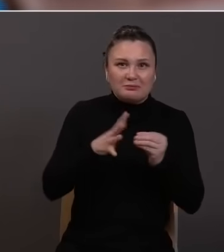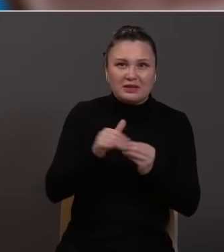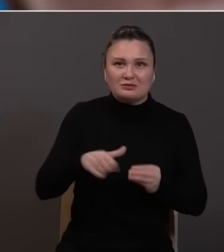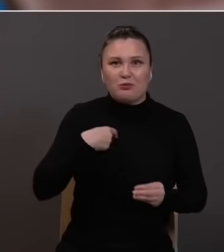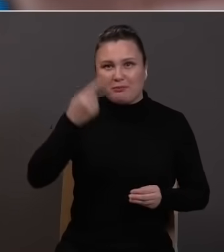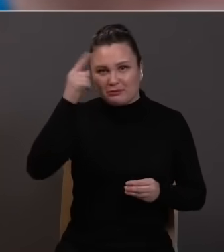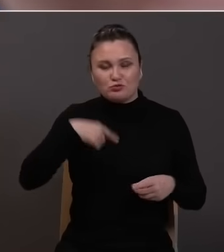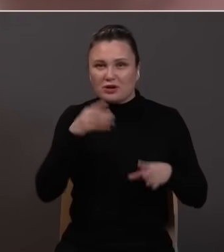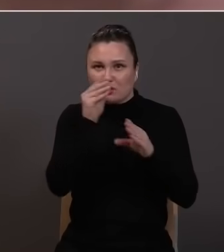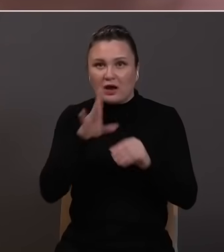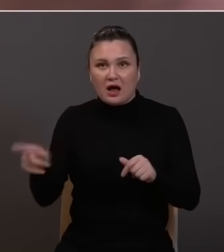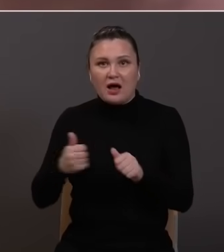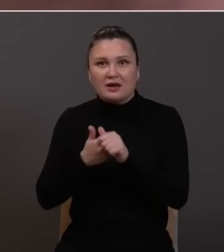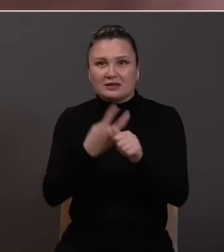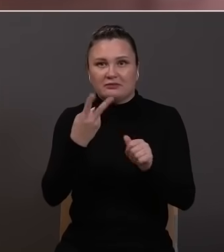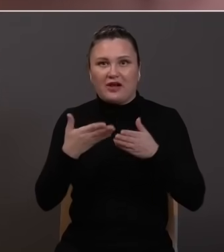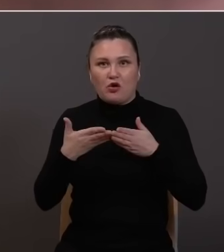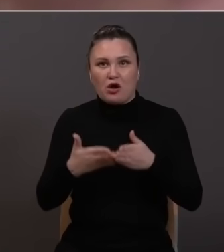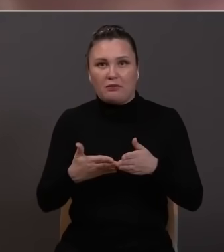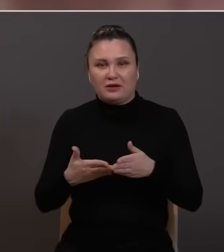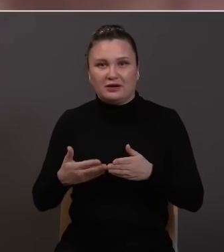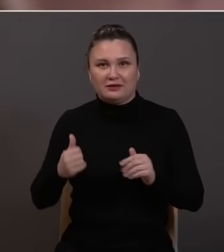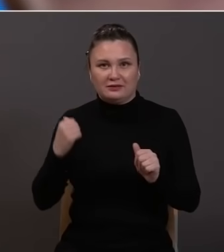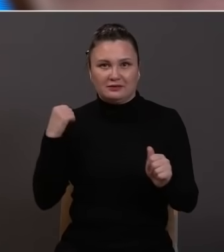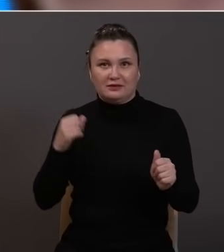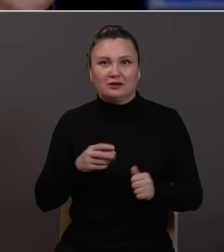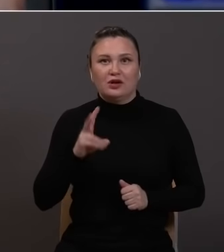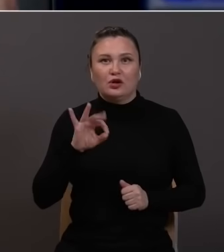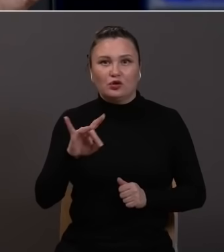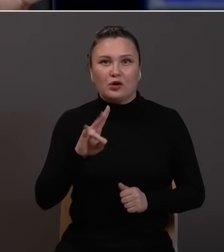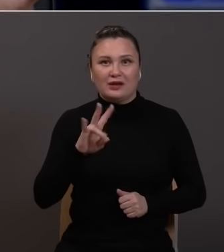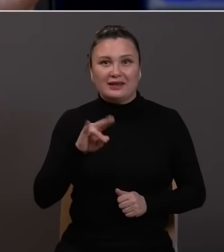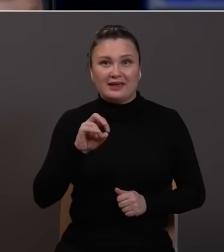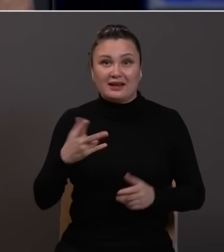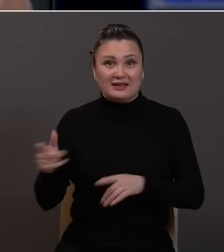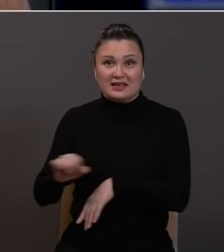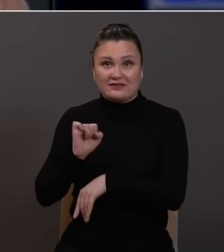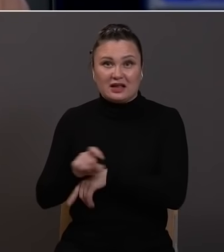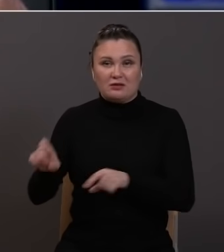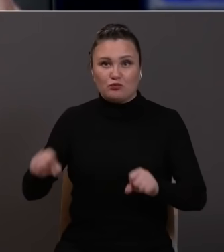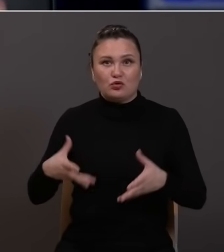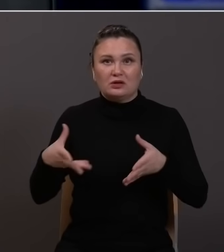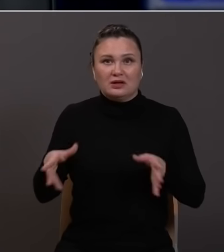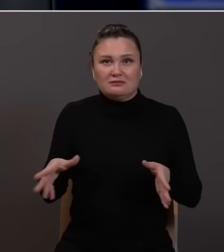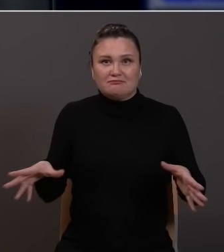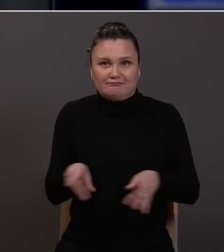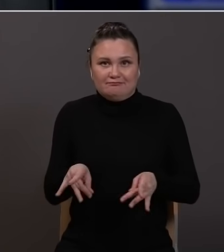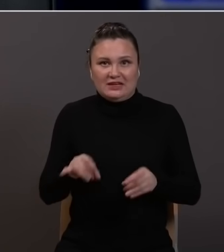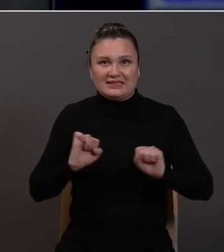понимаем, что мы не успеваем. А за ним идет два корабля, норникелевские, которые они проводят. И если они встанут, ну, они могут вмерзнуть просто, в